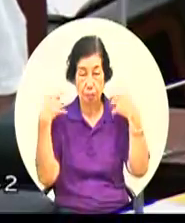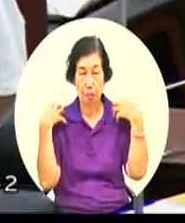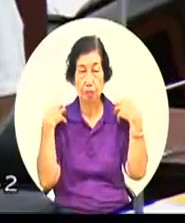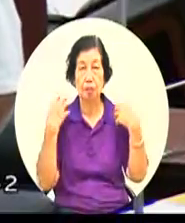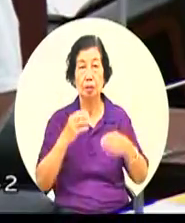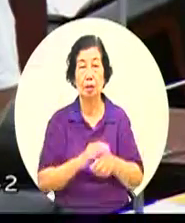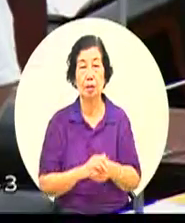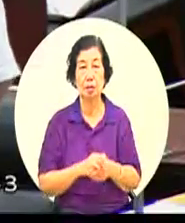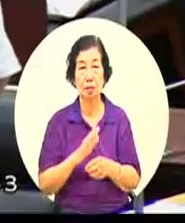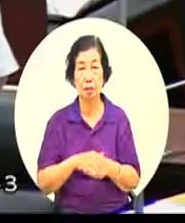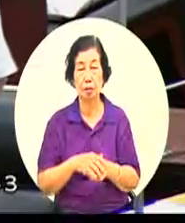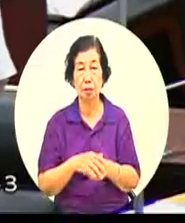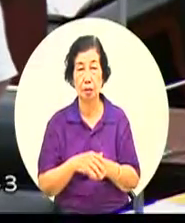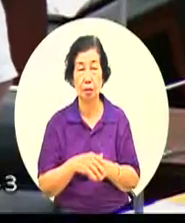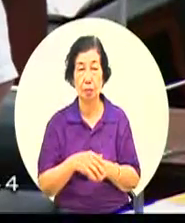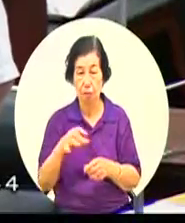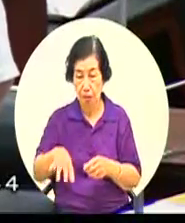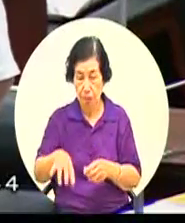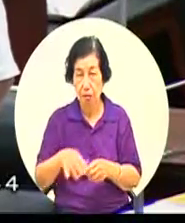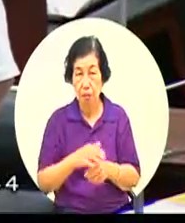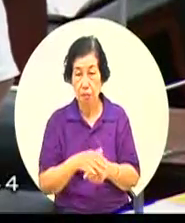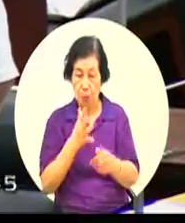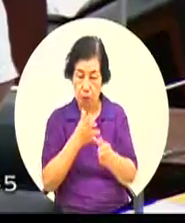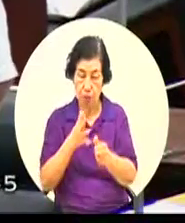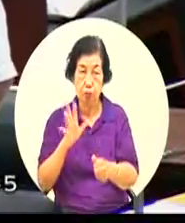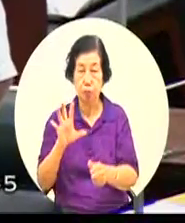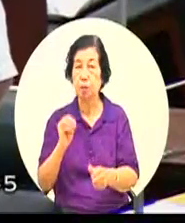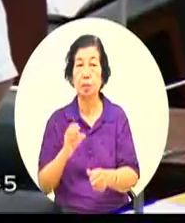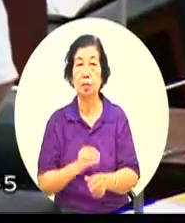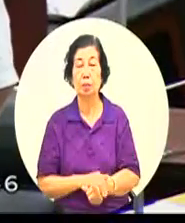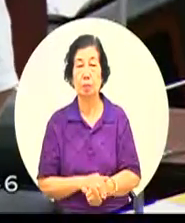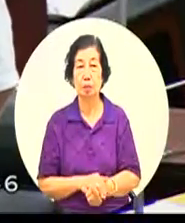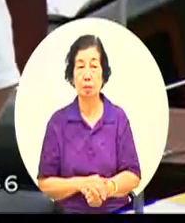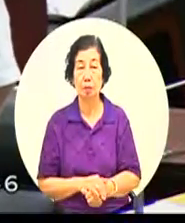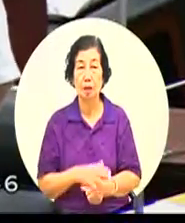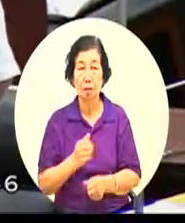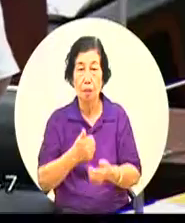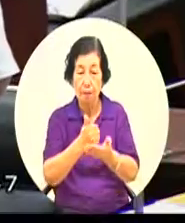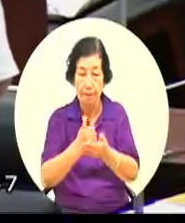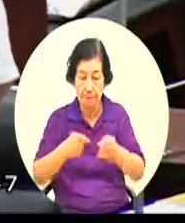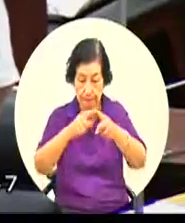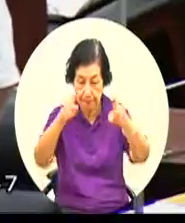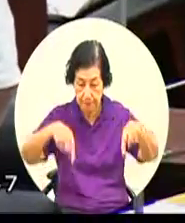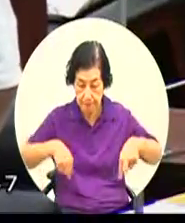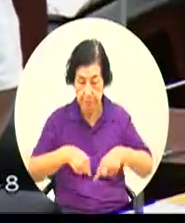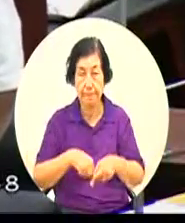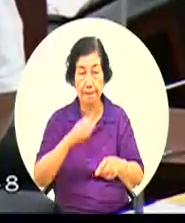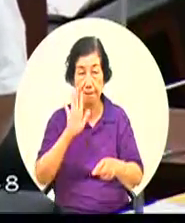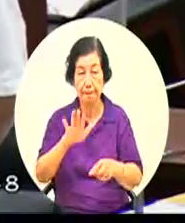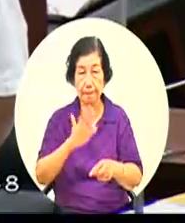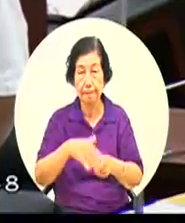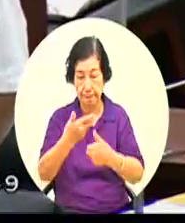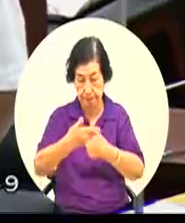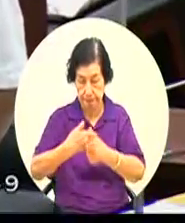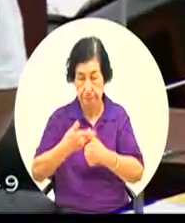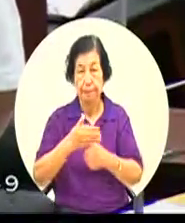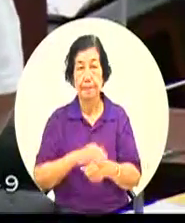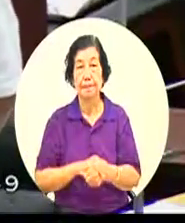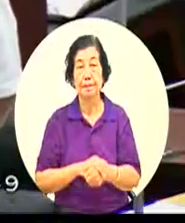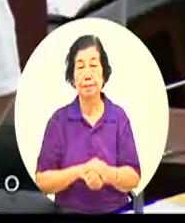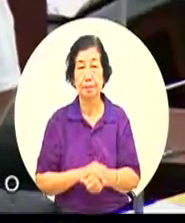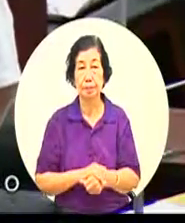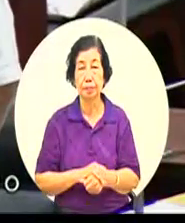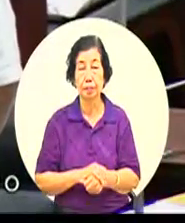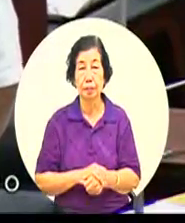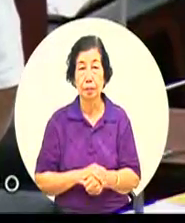问主办单位，主办单位讲嘛无啦，讲属实请帖有核定，甲原住民的原民局，但原民